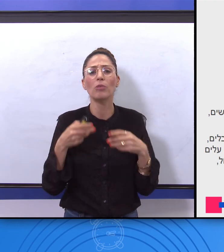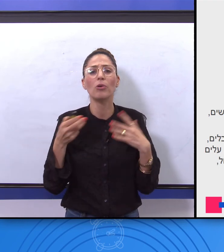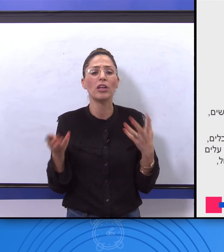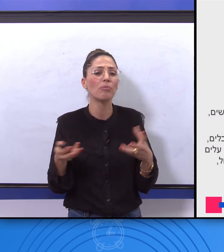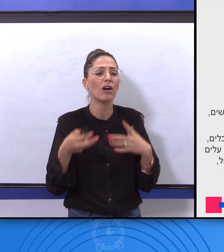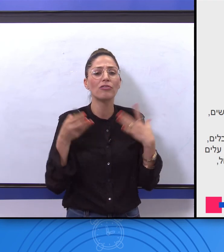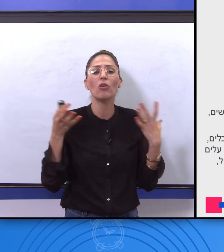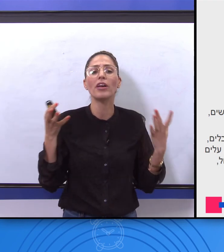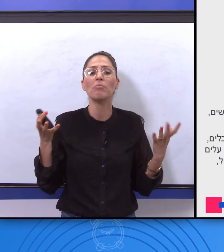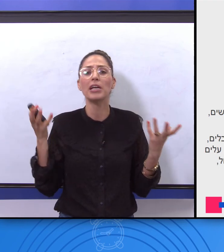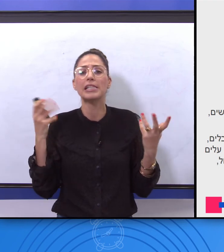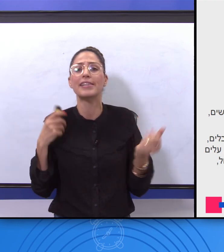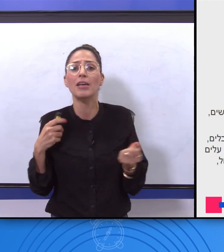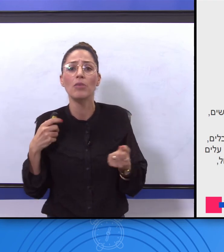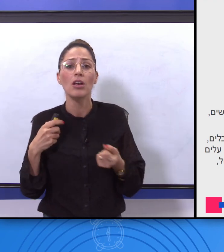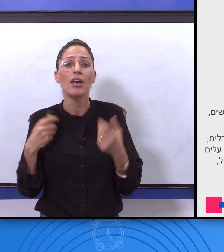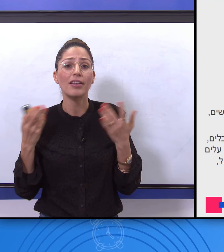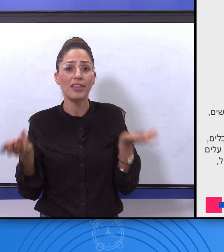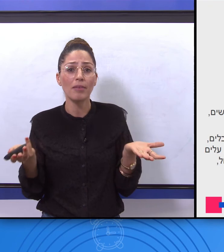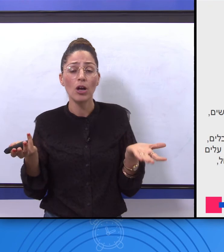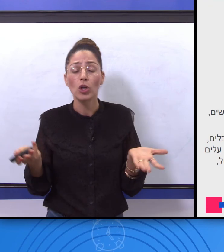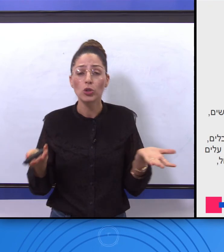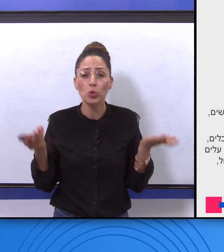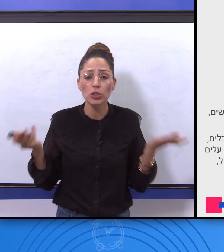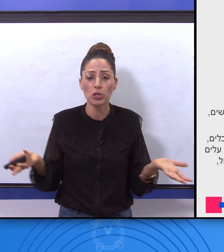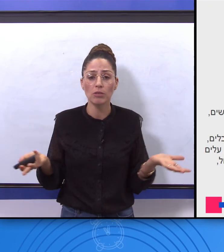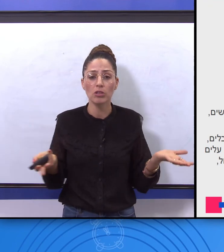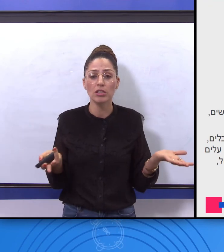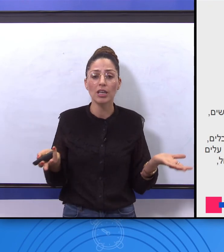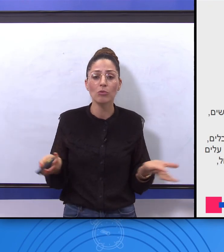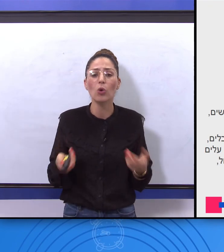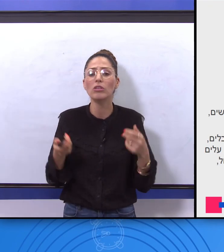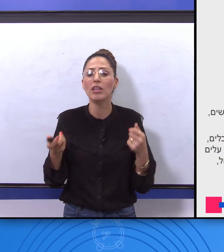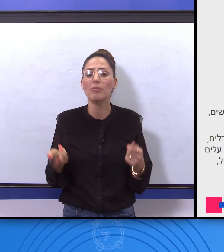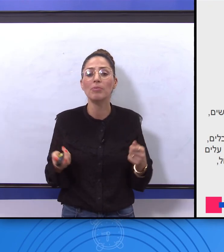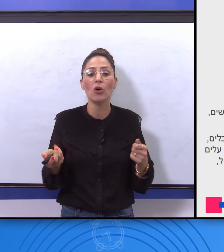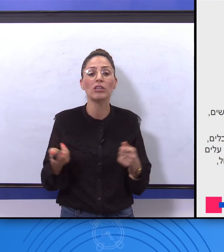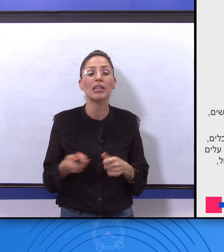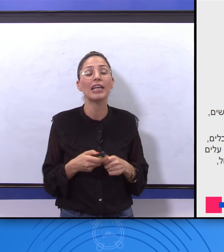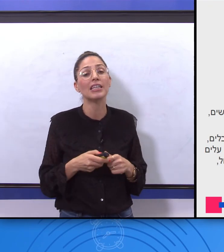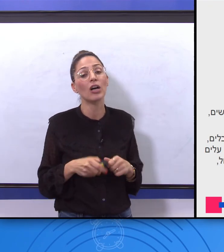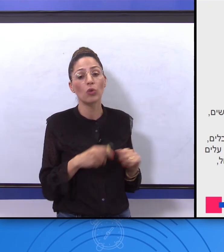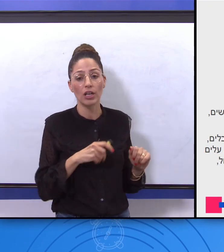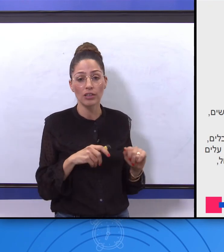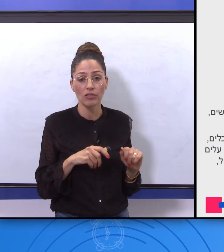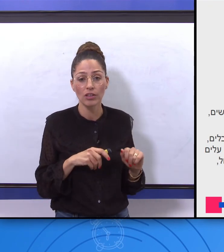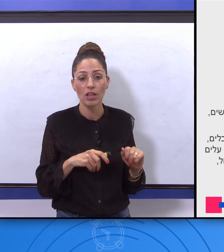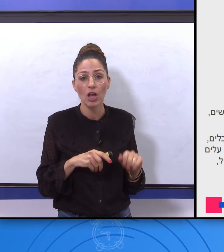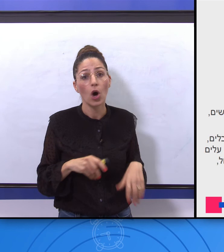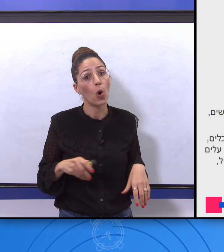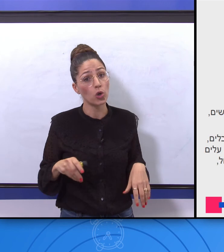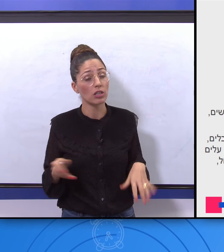חרוזים, פונפונים, כפתורים, מכסים, עטים, טושים שאתם לא צריכים, חוטים, מדבקות, גלילי נייר